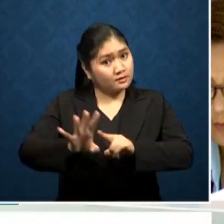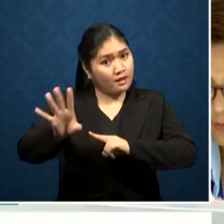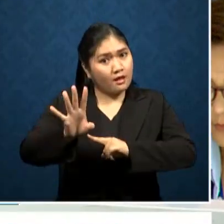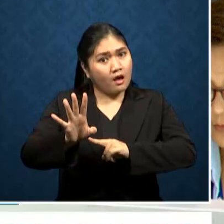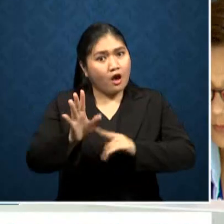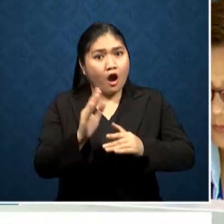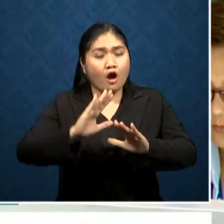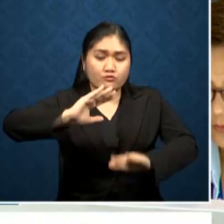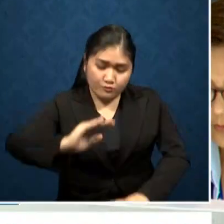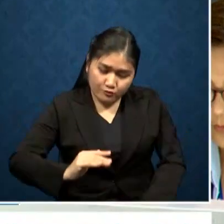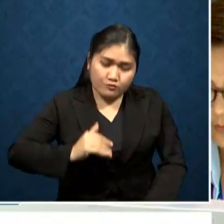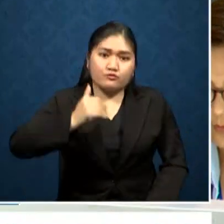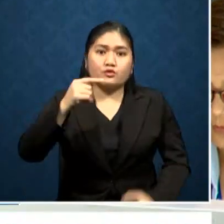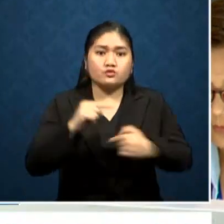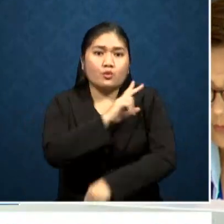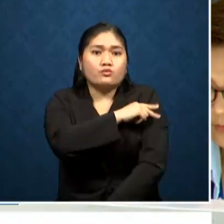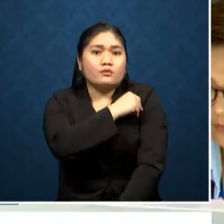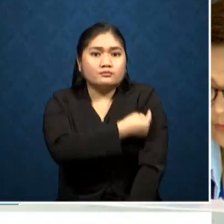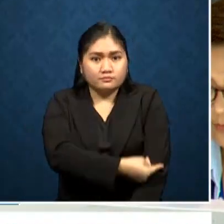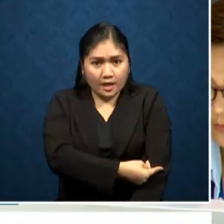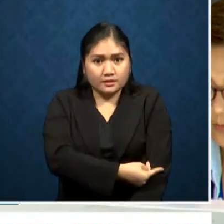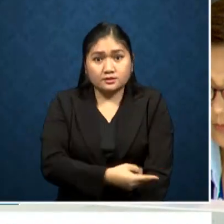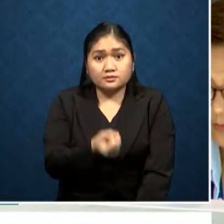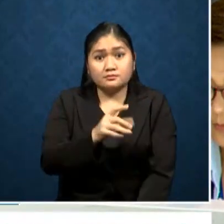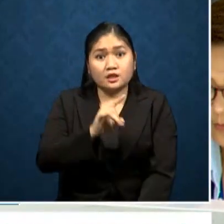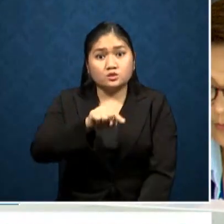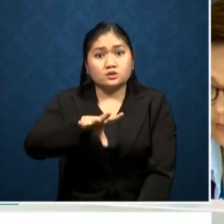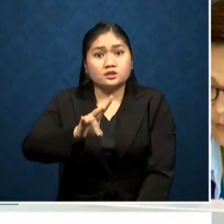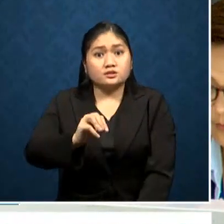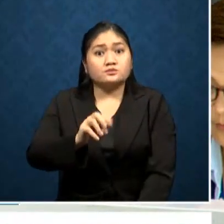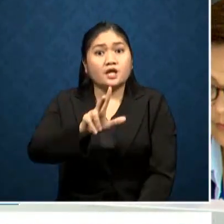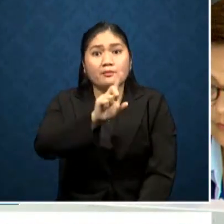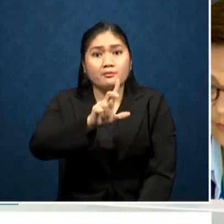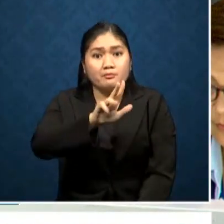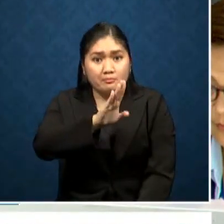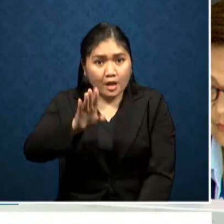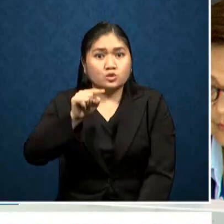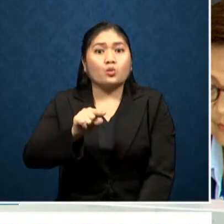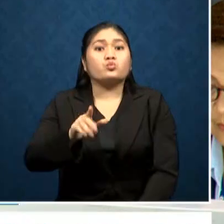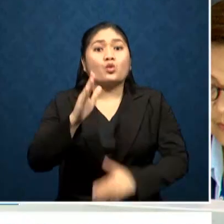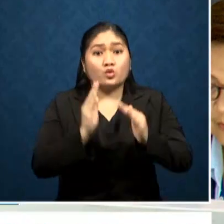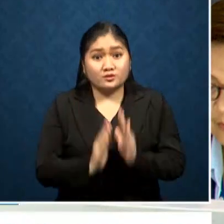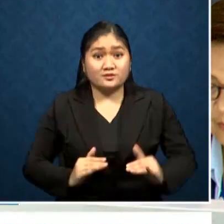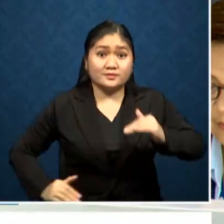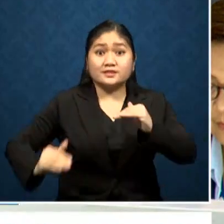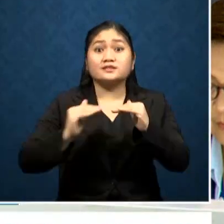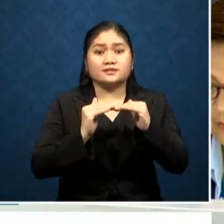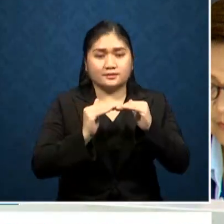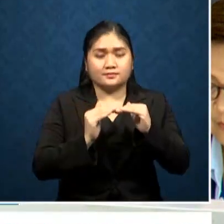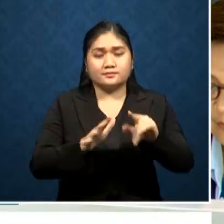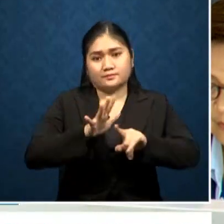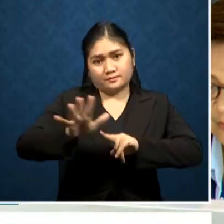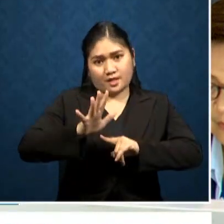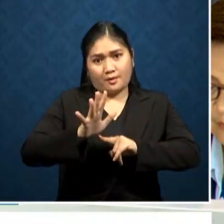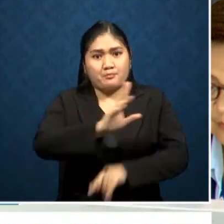บิการฟื้ฟูสมตรภาพด้านการแพทย์ 18.73 บาทตผมีสิทธ์รายการที่ 5 บริาร